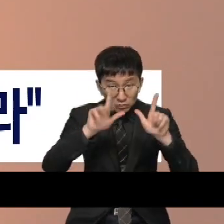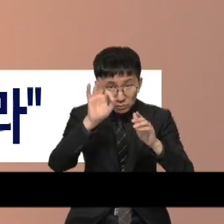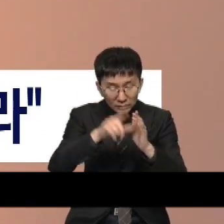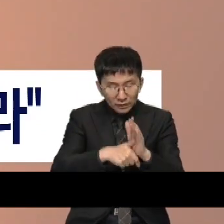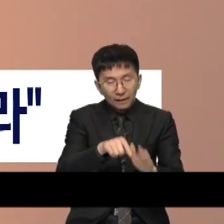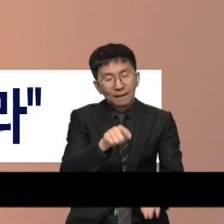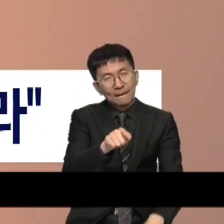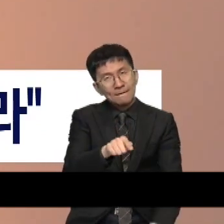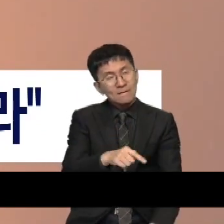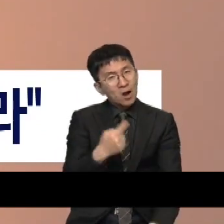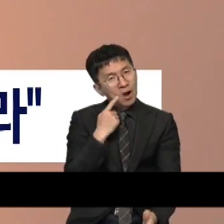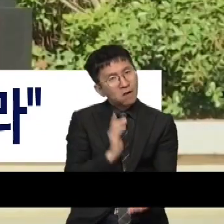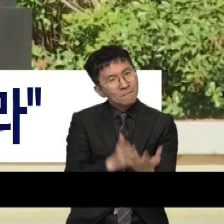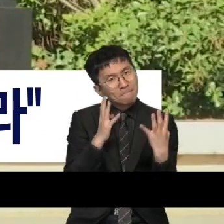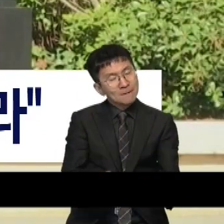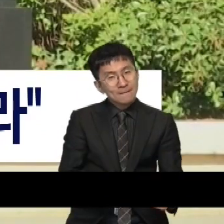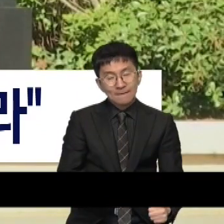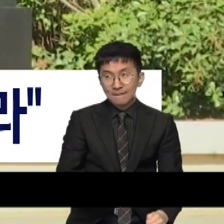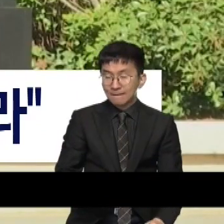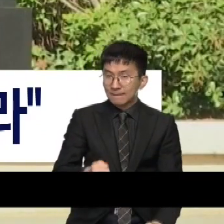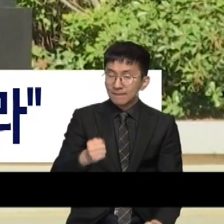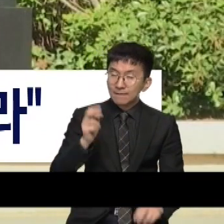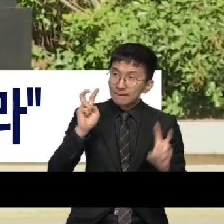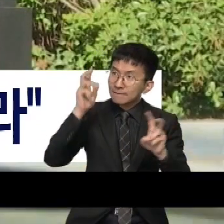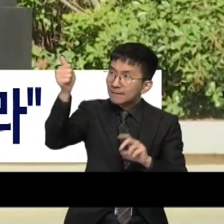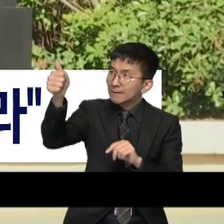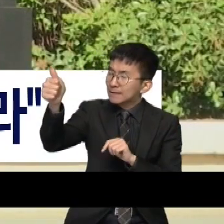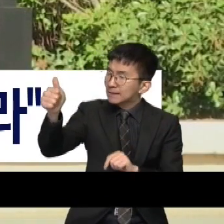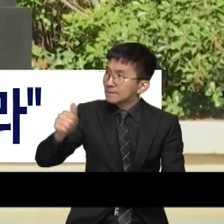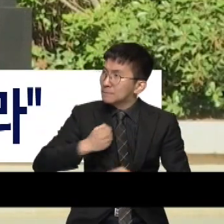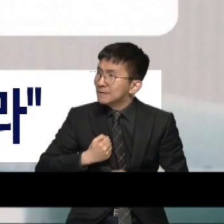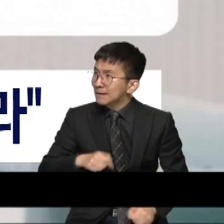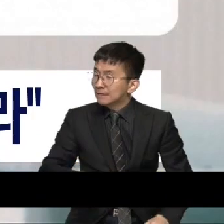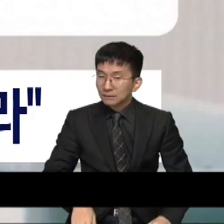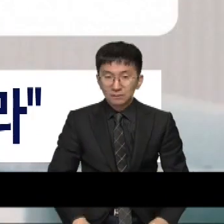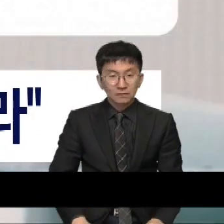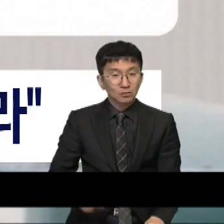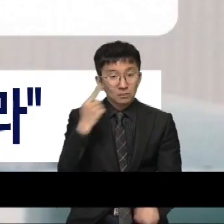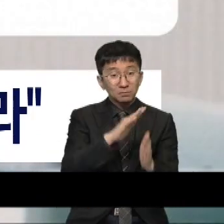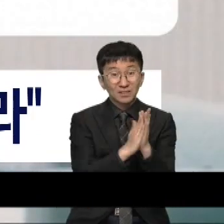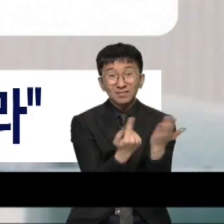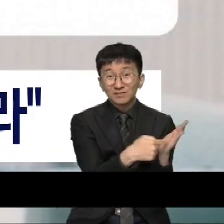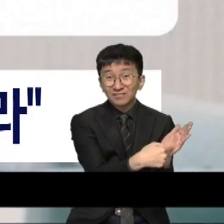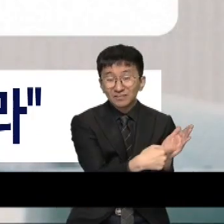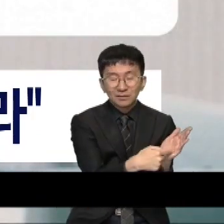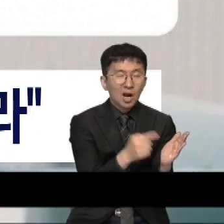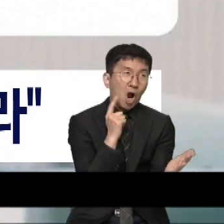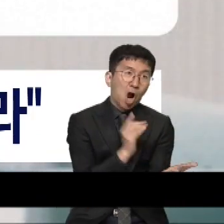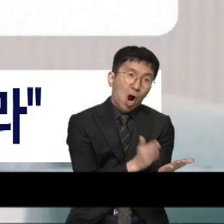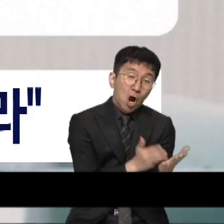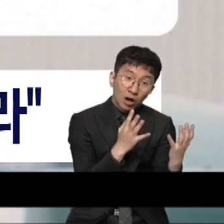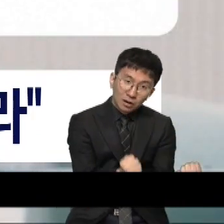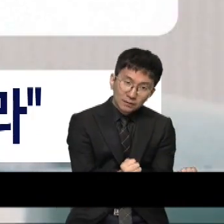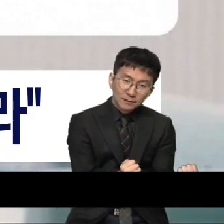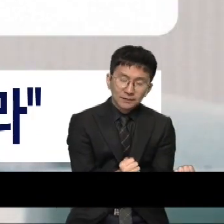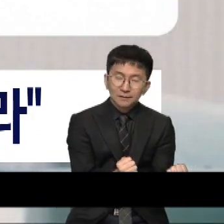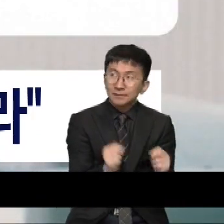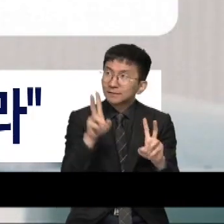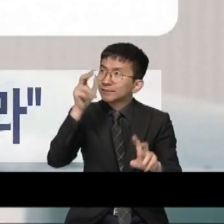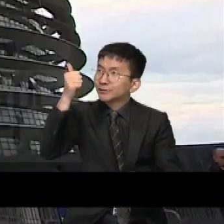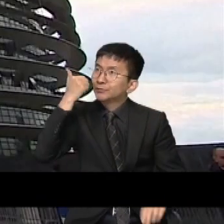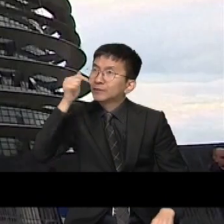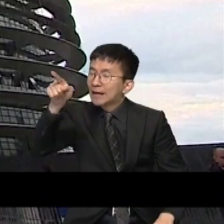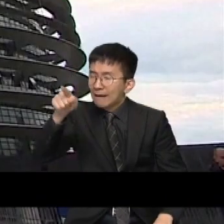머스크에게 경고장을 날린 데 이어 페이스북 모회사인 메타의 CEO 저커버그에게도 허위 정보를 막기 위한 구체적 조치를